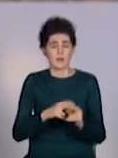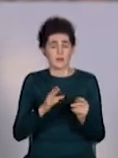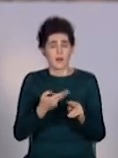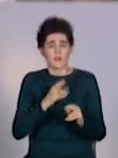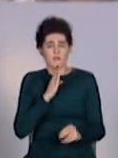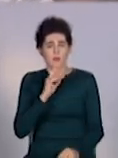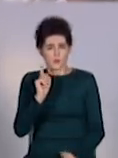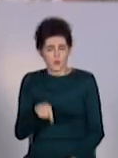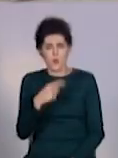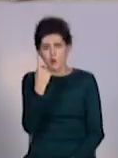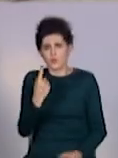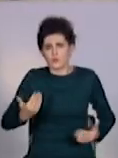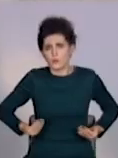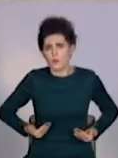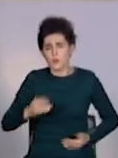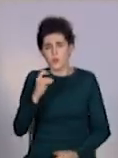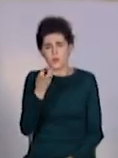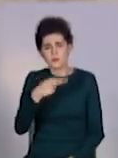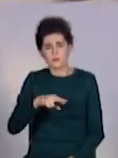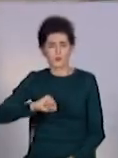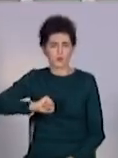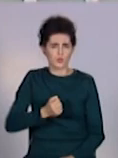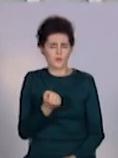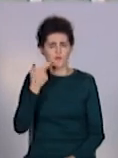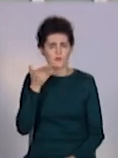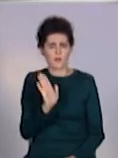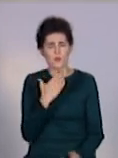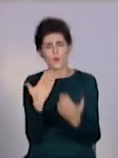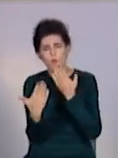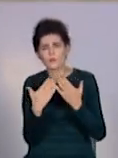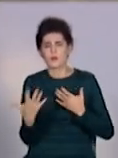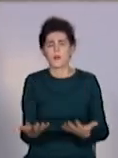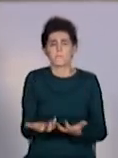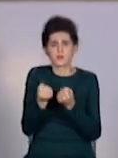в усьому під'їзді. Подруги спілкуються, підтримують одна одну та